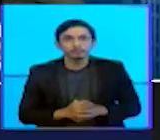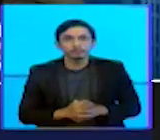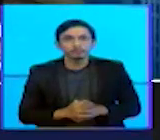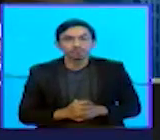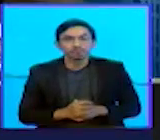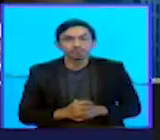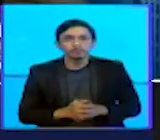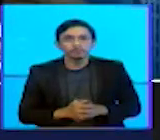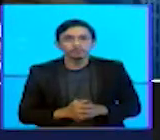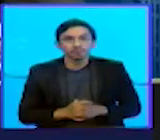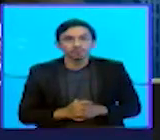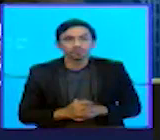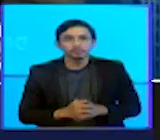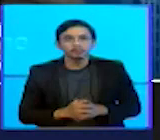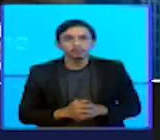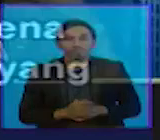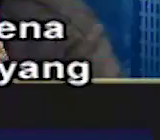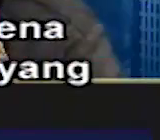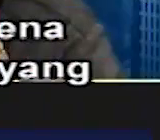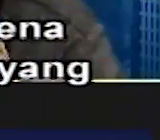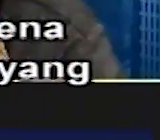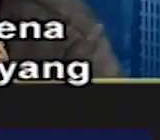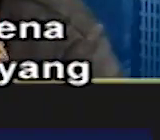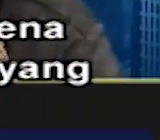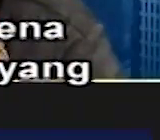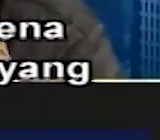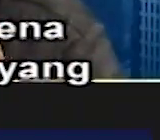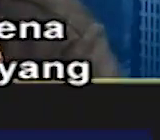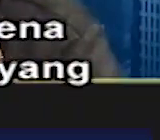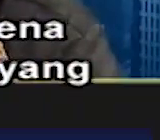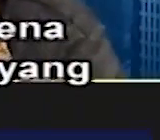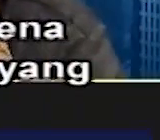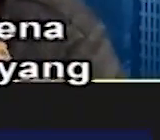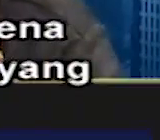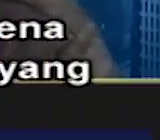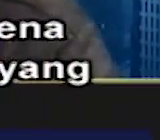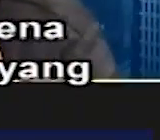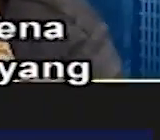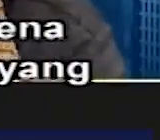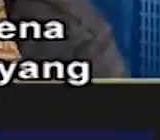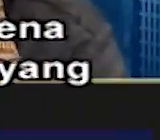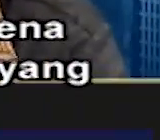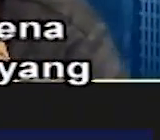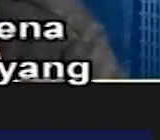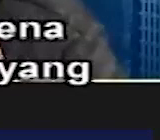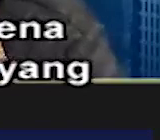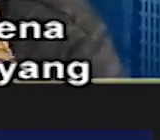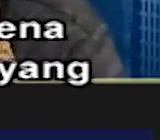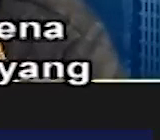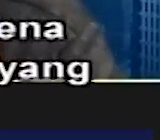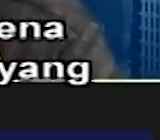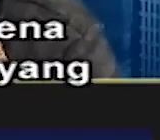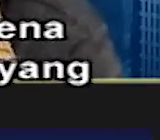something that can be pushed today. Because that involves fashion, that involves music, that involves